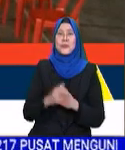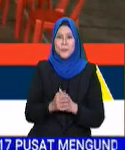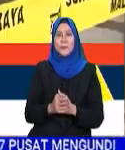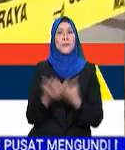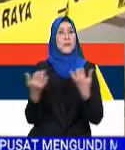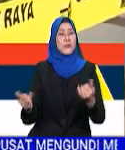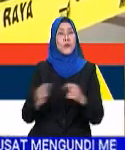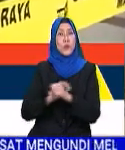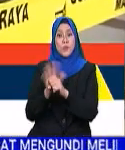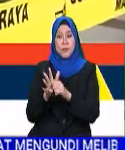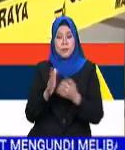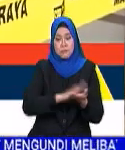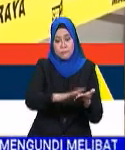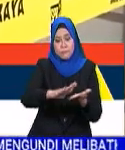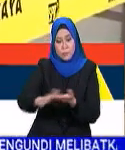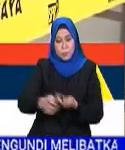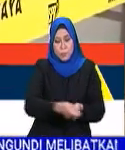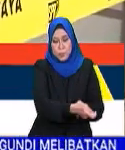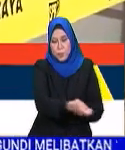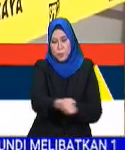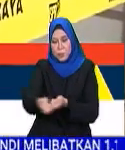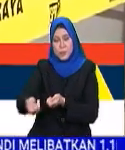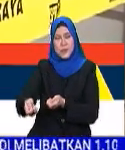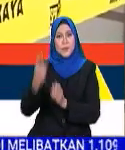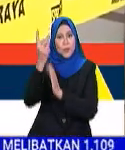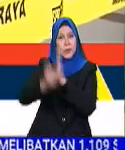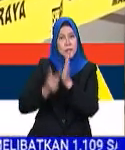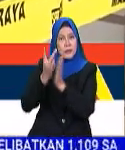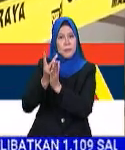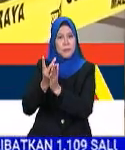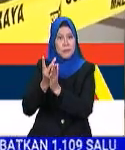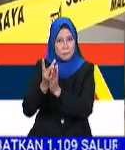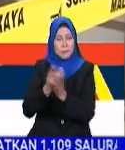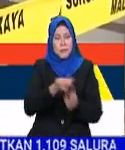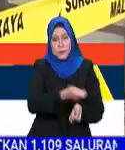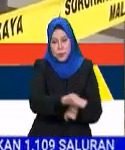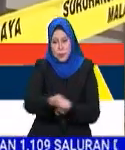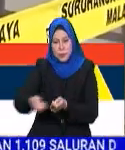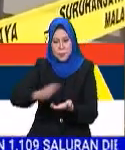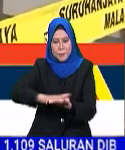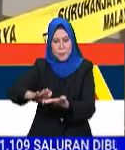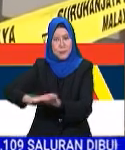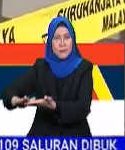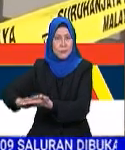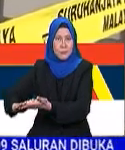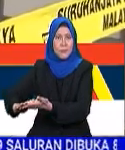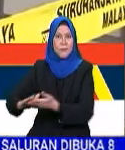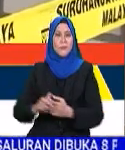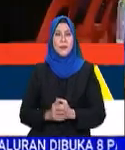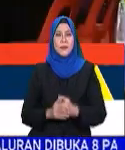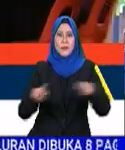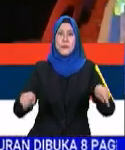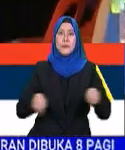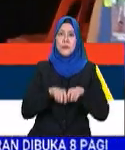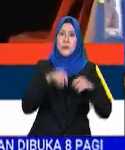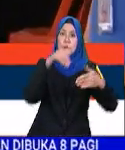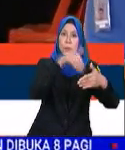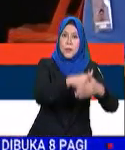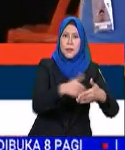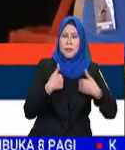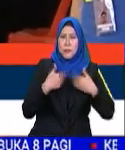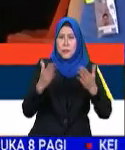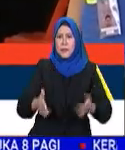juga, sanitasi berkala dibuat di sini setiap 2 jam sekali. Dan bagi tempat mengundi khas untuk pengundi yang mempunyai